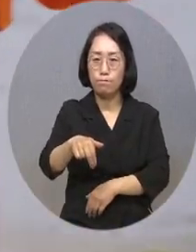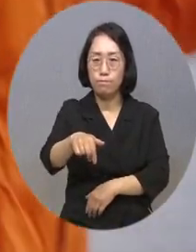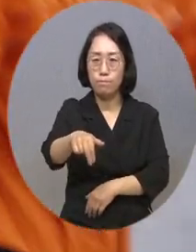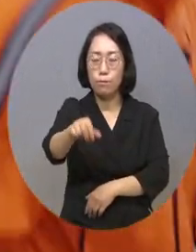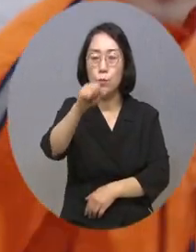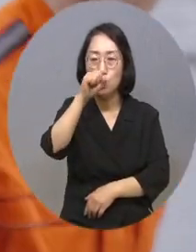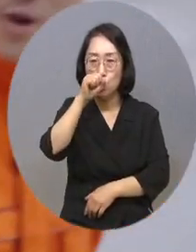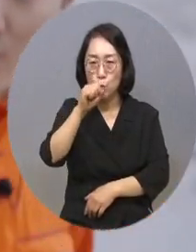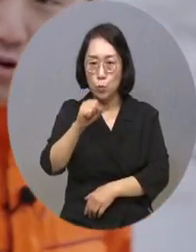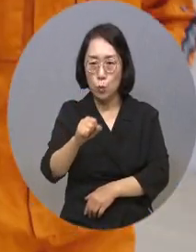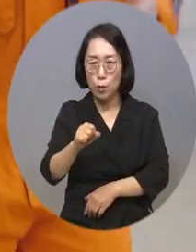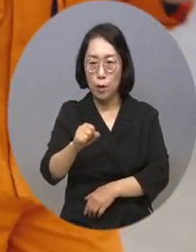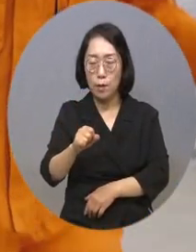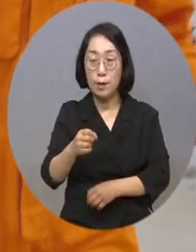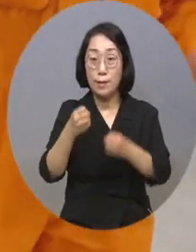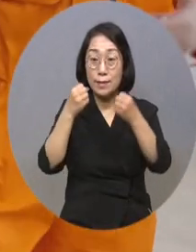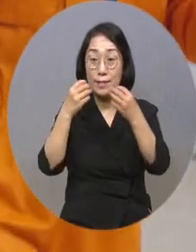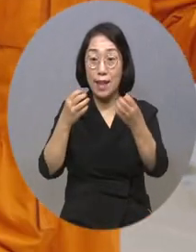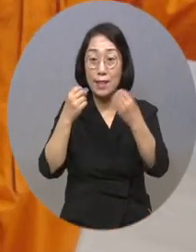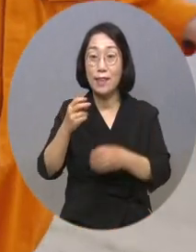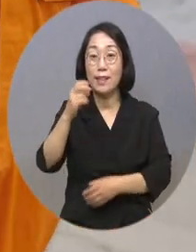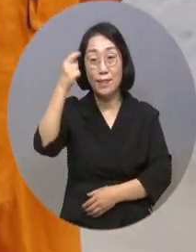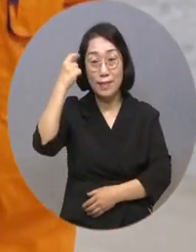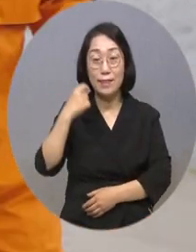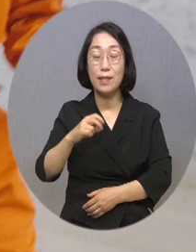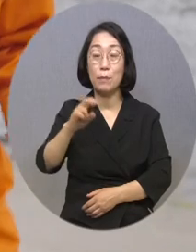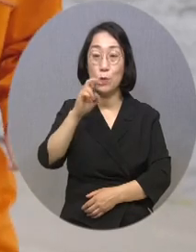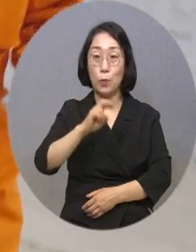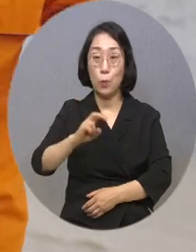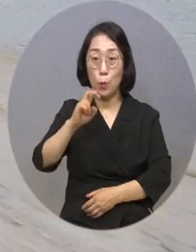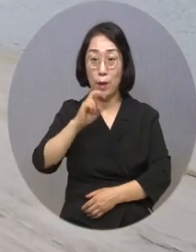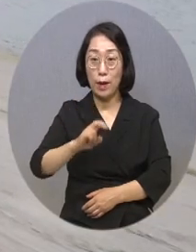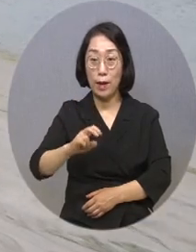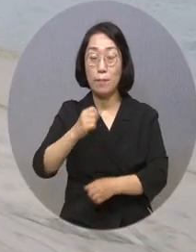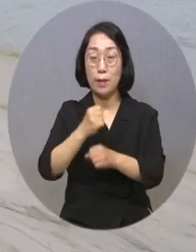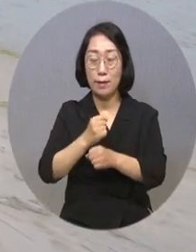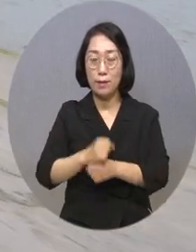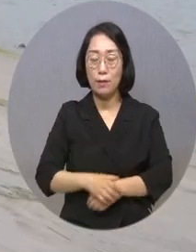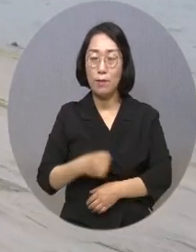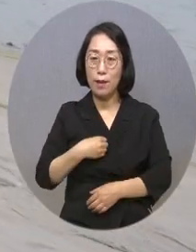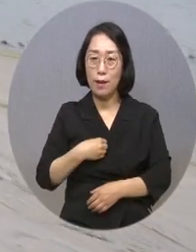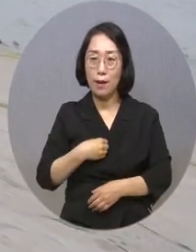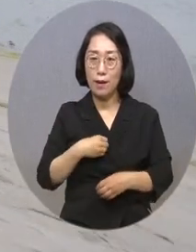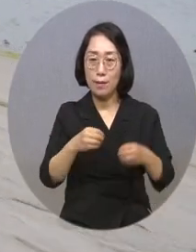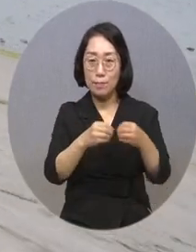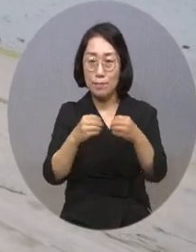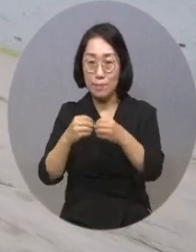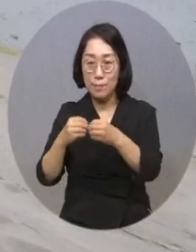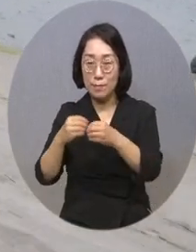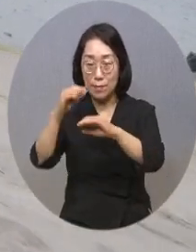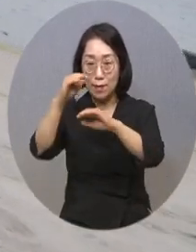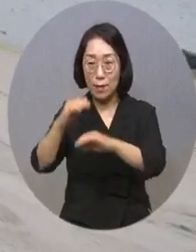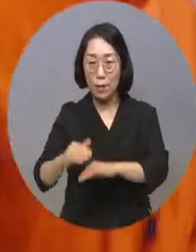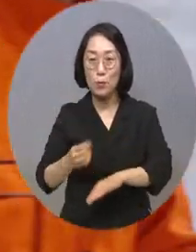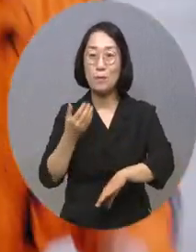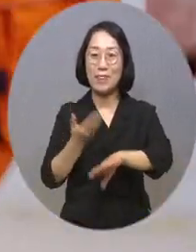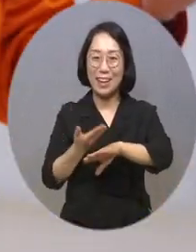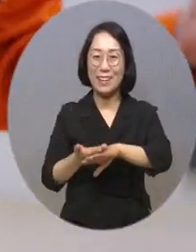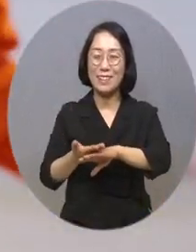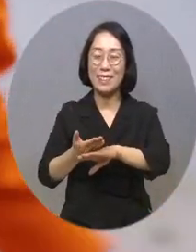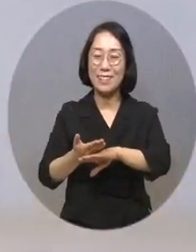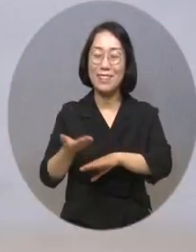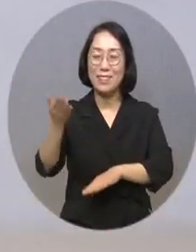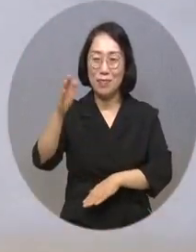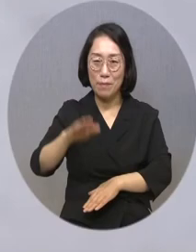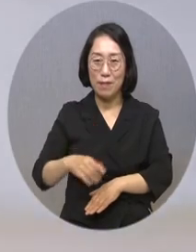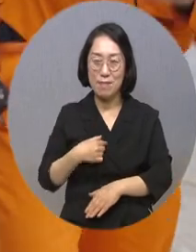굉장히 아주 산뜻발랄한 노래로 이 근데 굉장히 고요하고 힐링되는 느낌이라 네네. 제가 써온 느낌이랑 굉장히 사뭇 상충되는 느낌이지만 굉장히